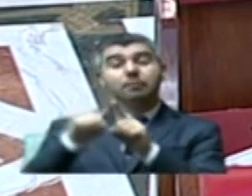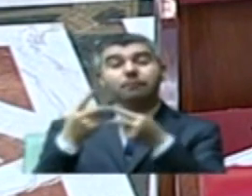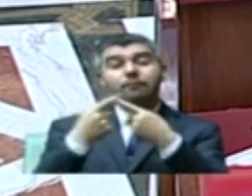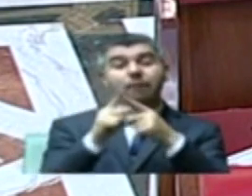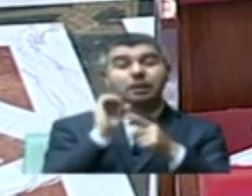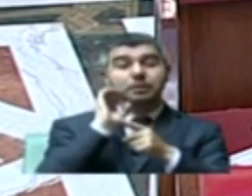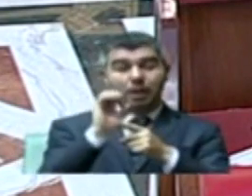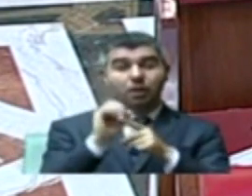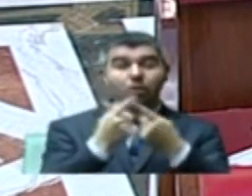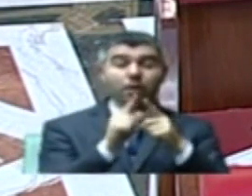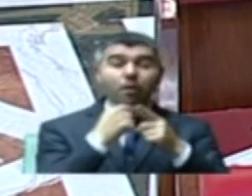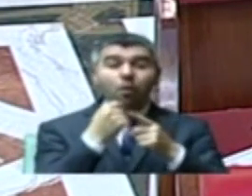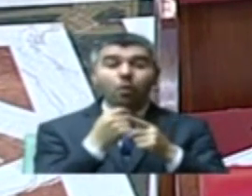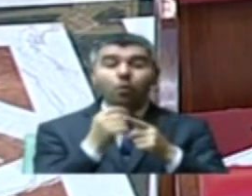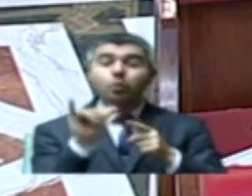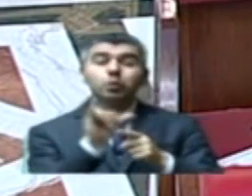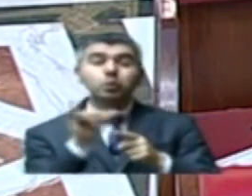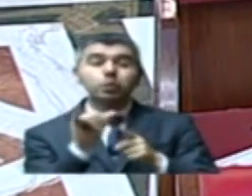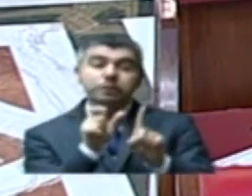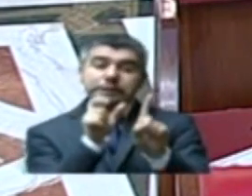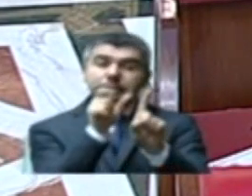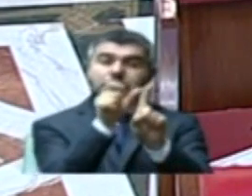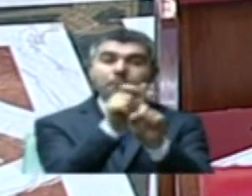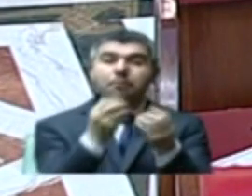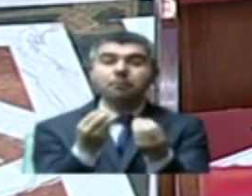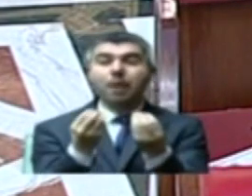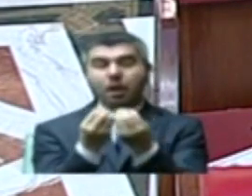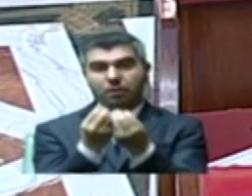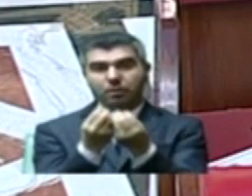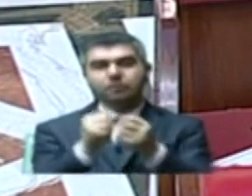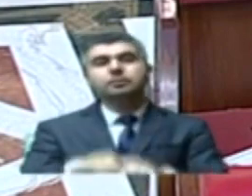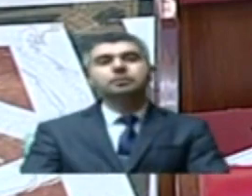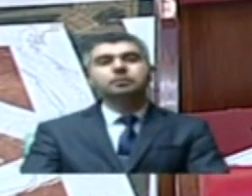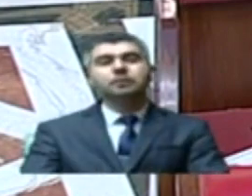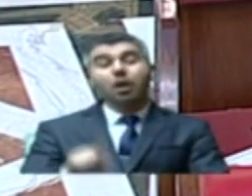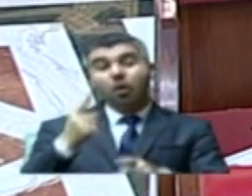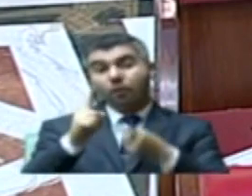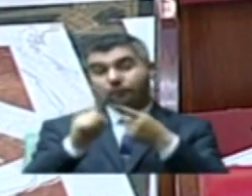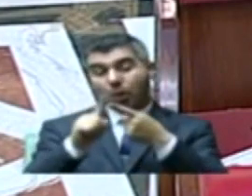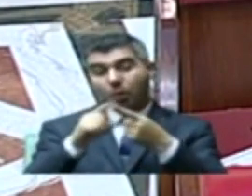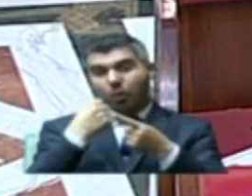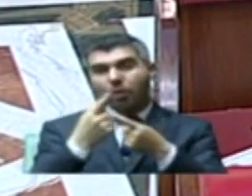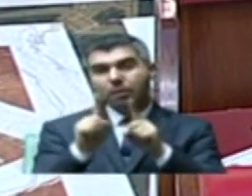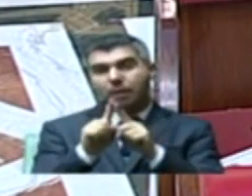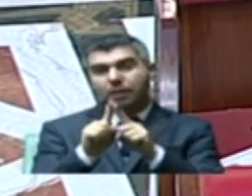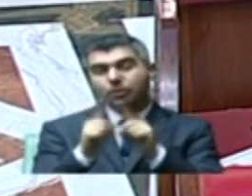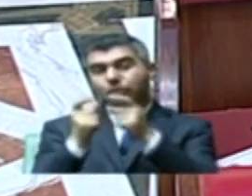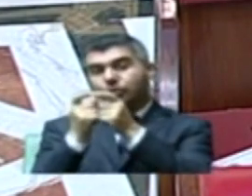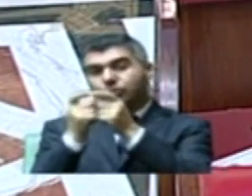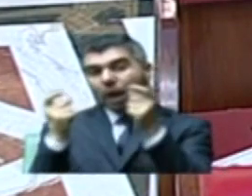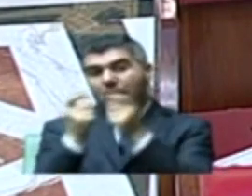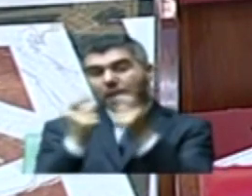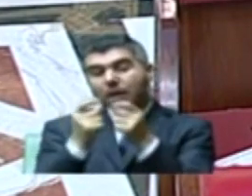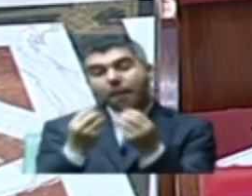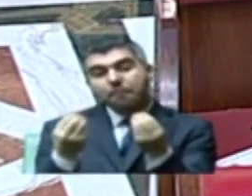كنشتغلوا ما بعد التخرج على المواكبه الخريجين عن طريق جوج ديال الاليات. الاليه الاولى هي لانابيك كما تعلمون، وعندنا